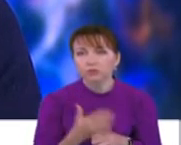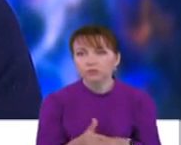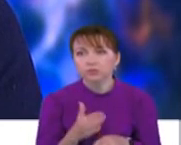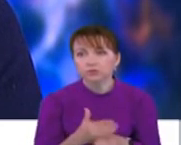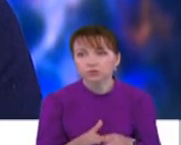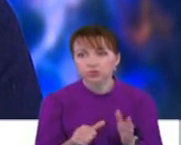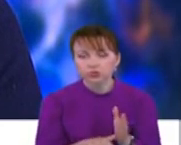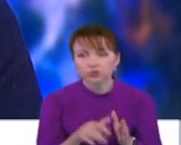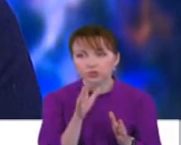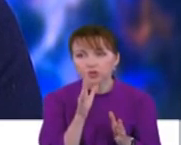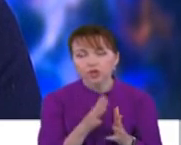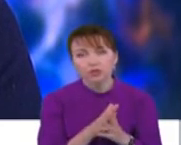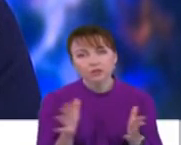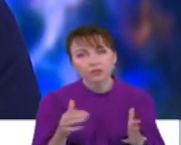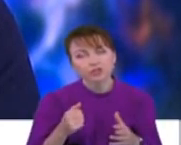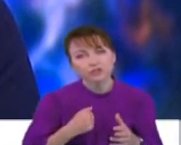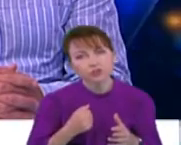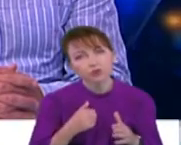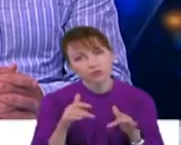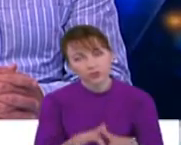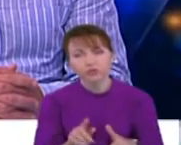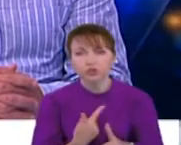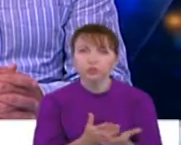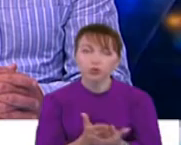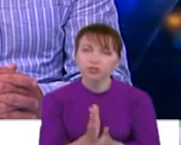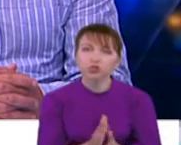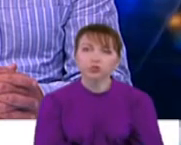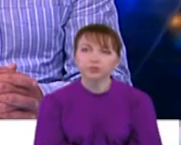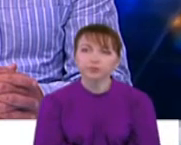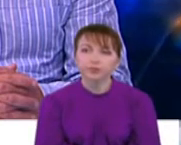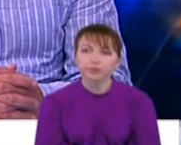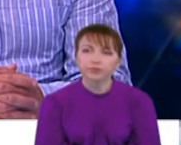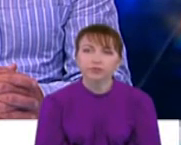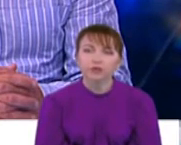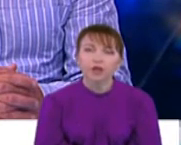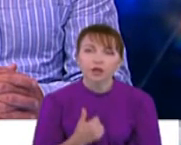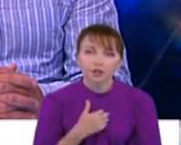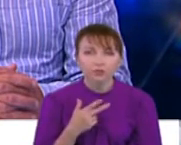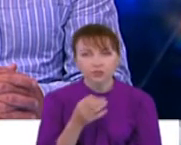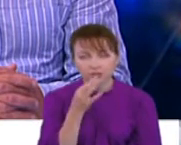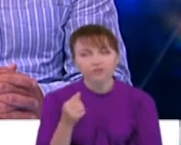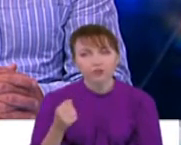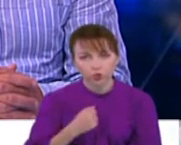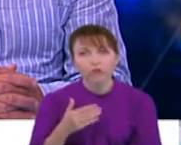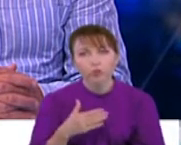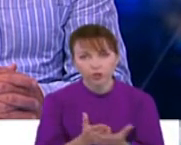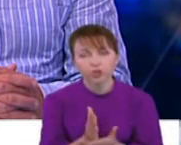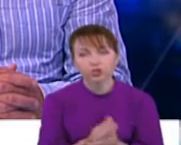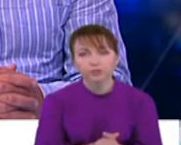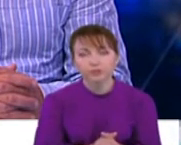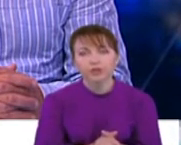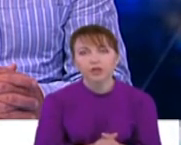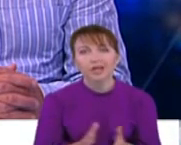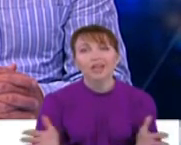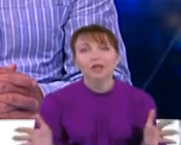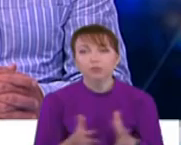ж таки там більше військової справи чи все ж таки політичної? Я би сказав, військово-політичної. Оскільки йде